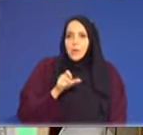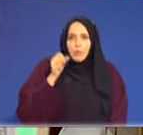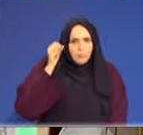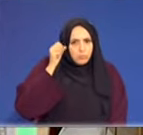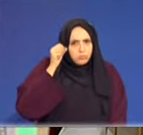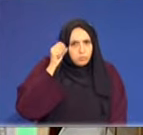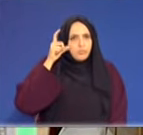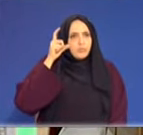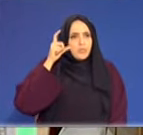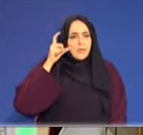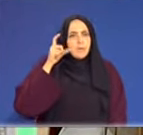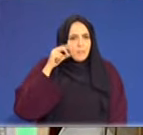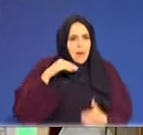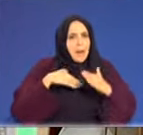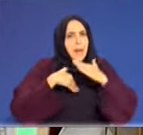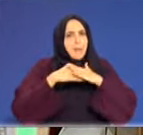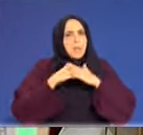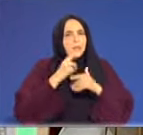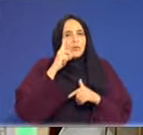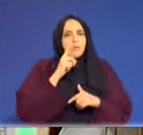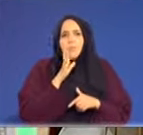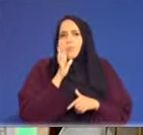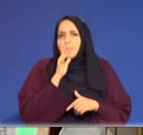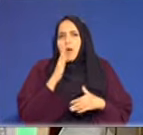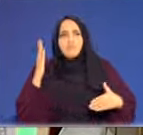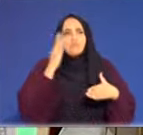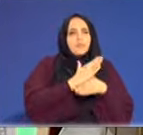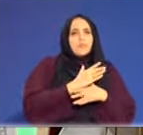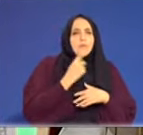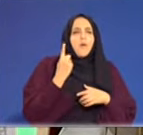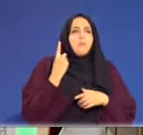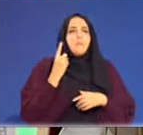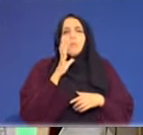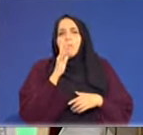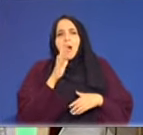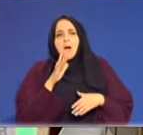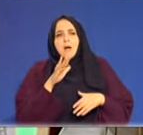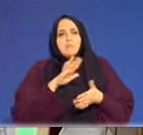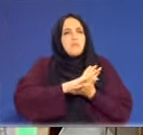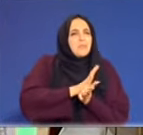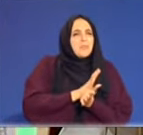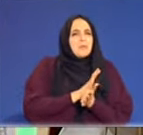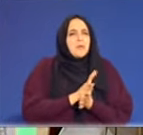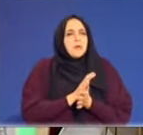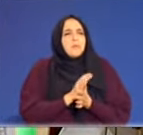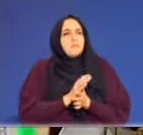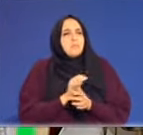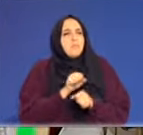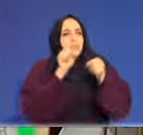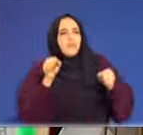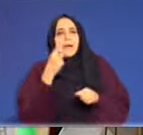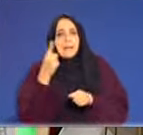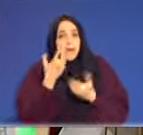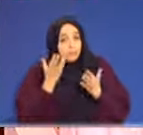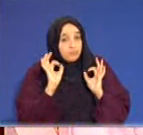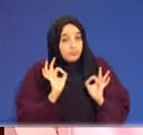الشرع دكتور لا يتعدى على أحد، لا يظلم أحدا، ولا يستولي على حقوق الناس. دكتور سعيد، أليس